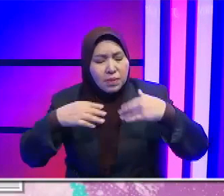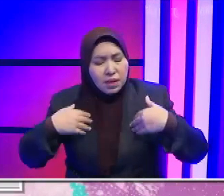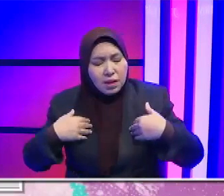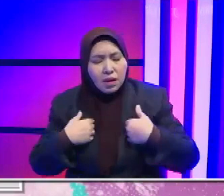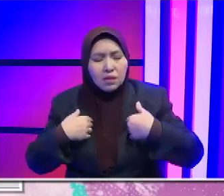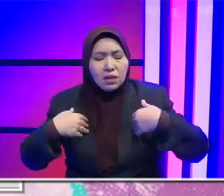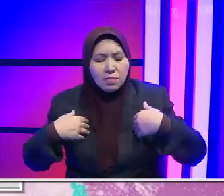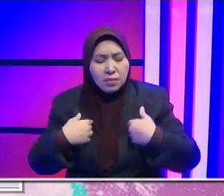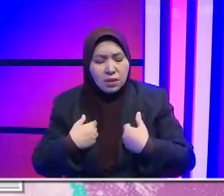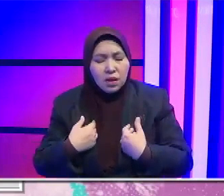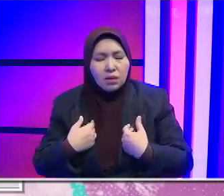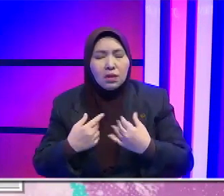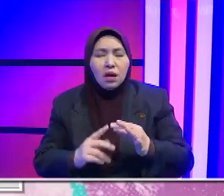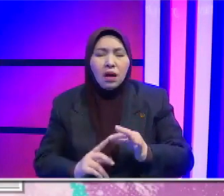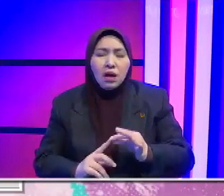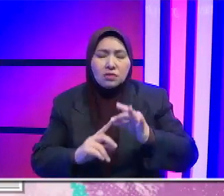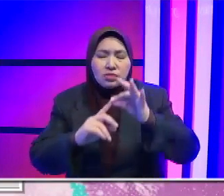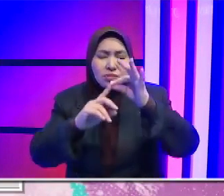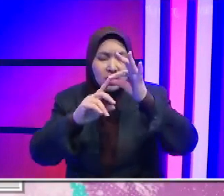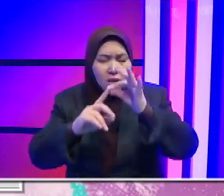أنعاما